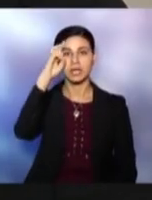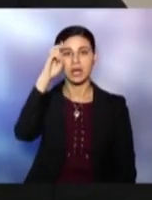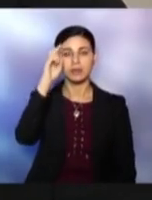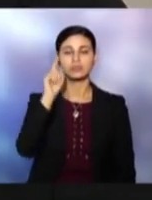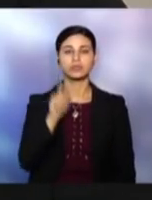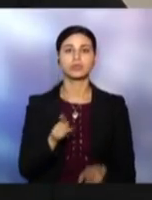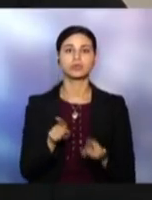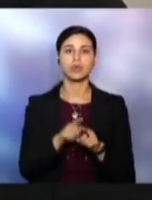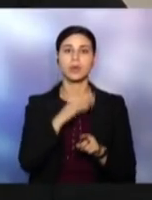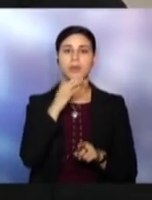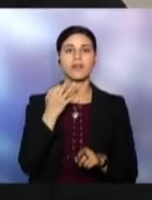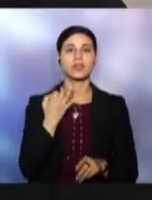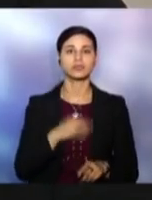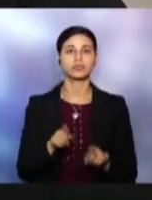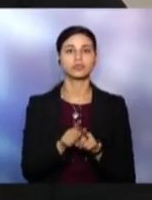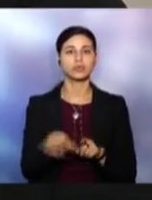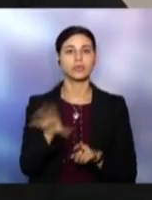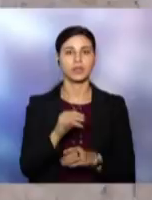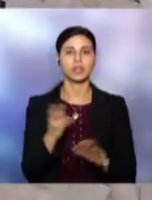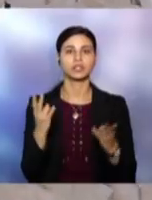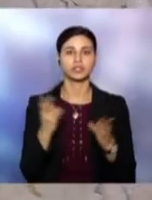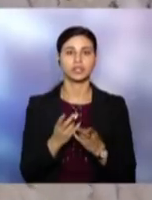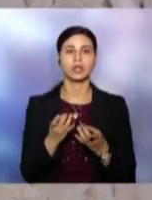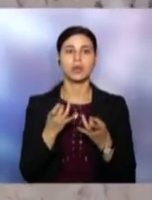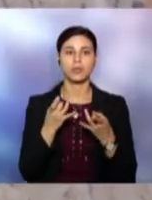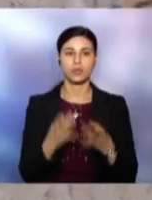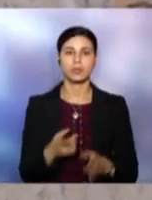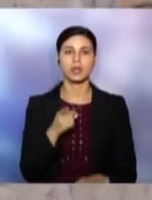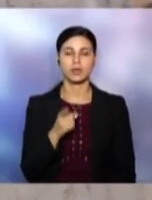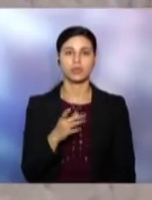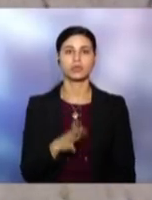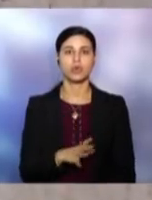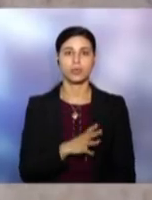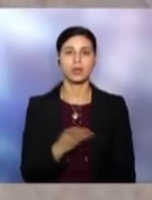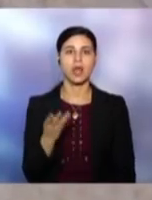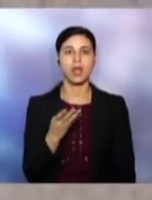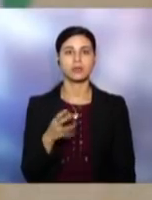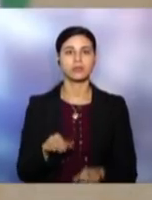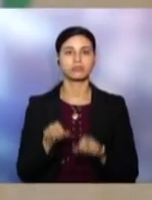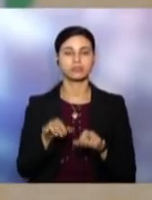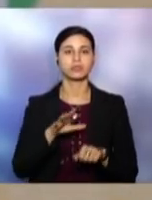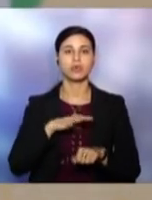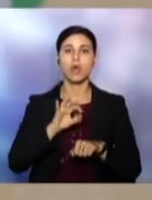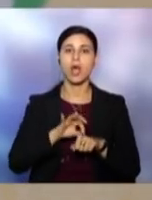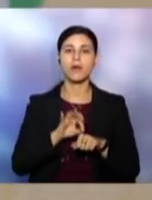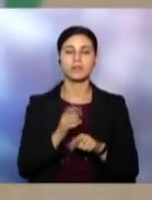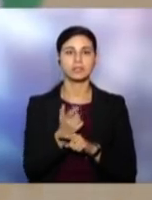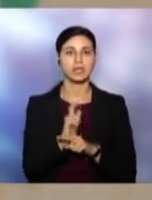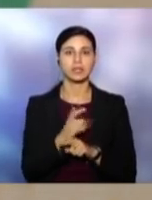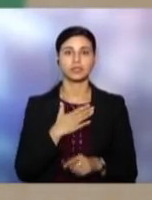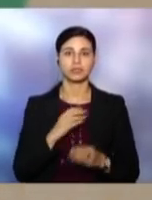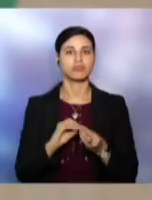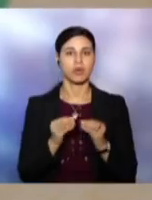მხოლოდ მრავალშვილიანობისთვის, ყველა სჭირდება ეს უბრალოდ. ყოფილი შემთხვევა 4 ერთად მყოლია ალბათ და ეს არის ჩემი